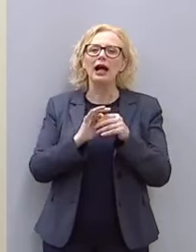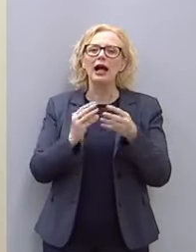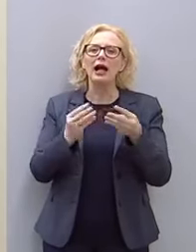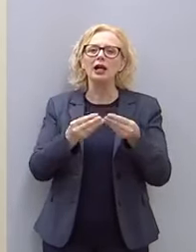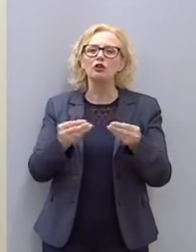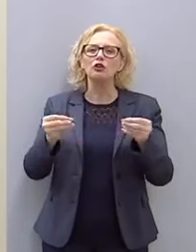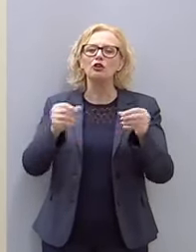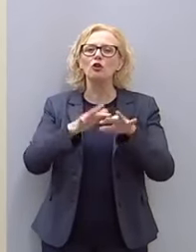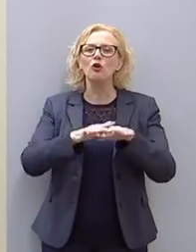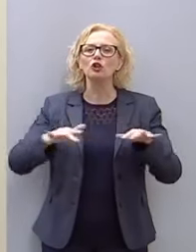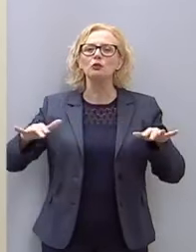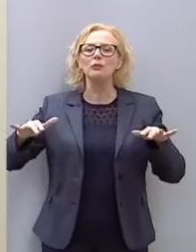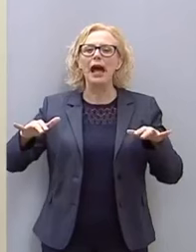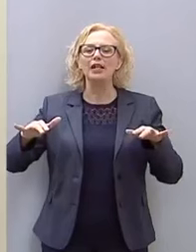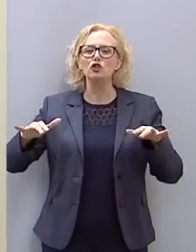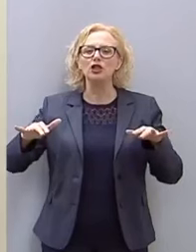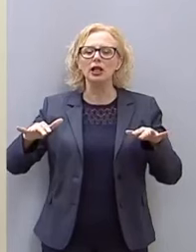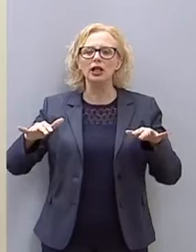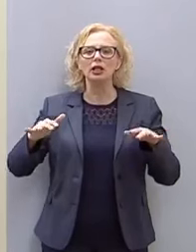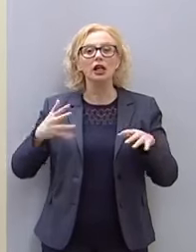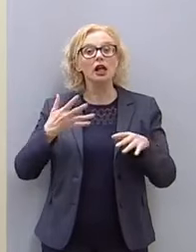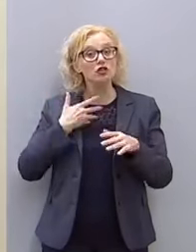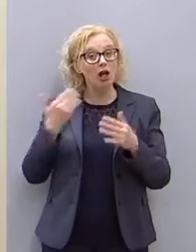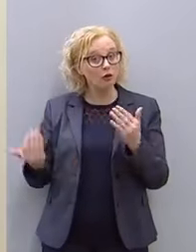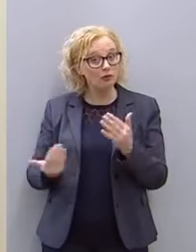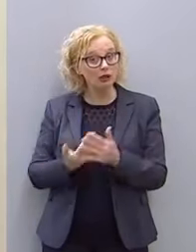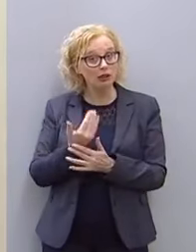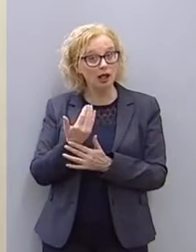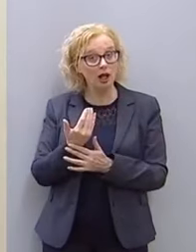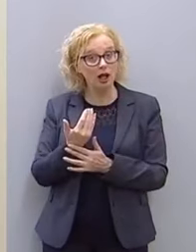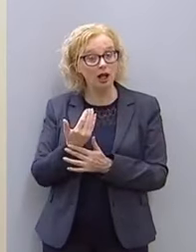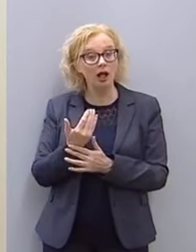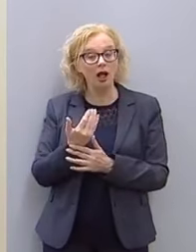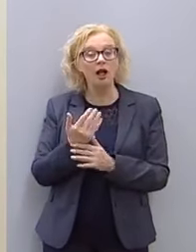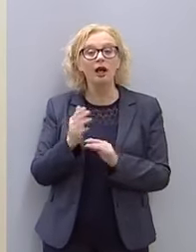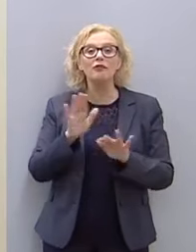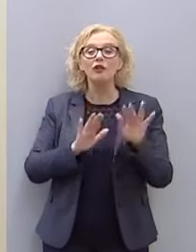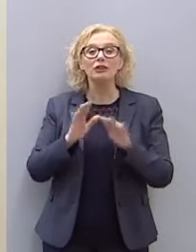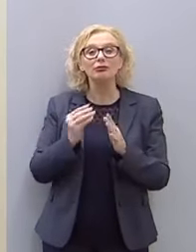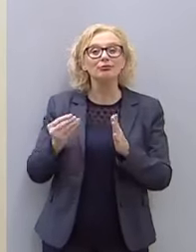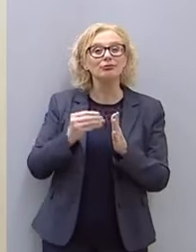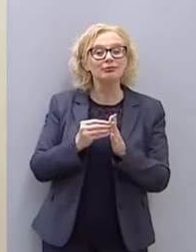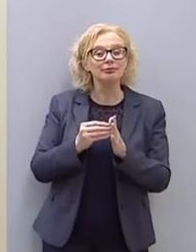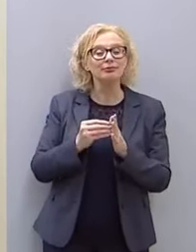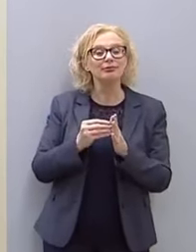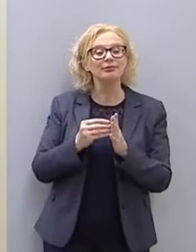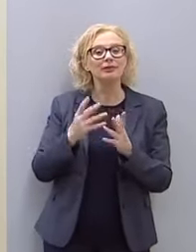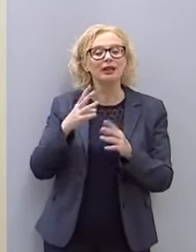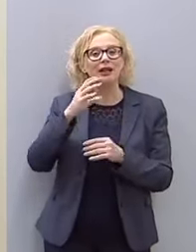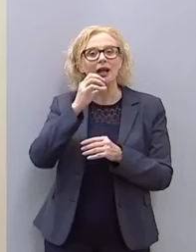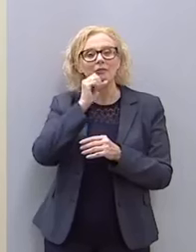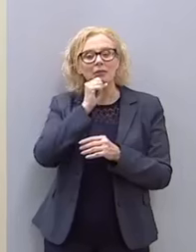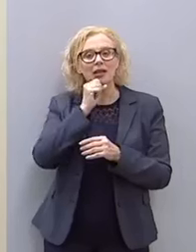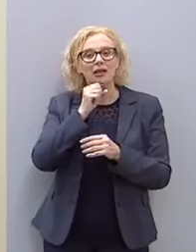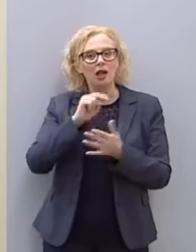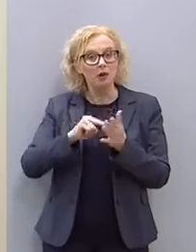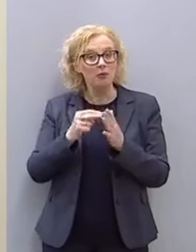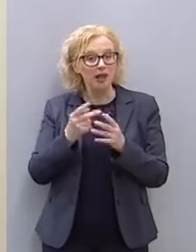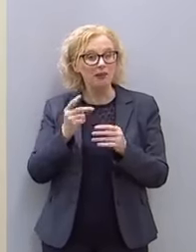si chiede se ci sono delle novità per informazioni in più per cercare di risolvere un problema oggettivamente